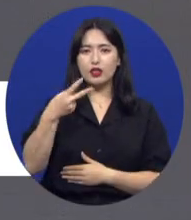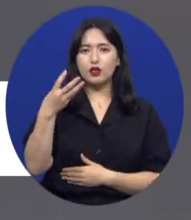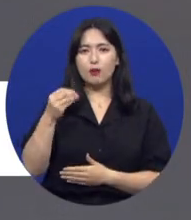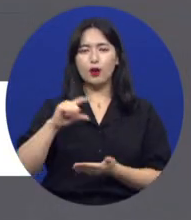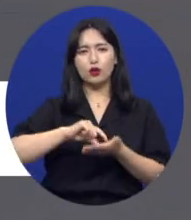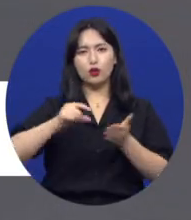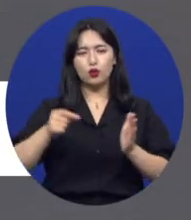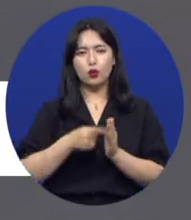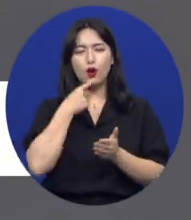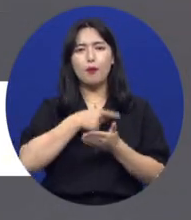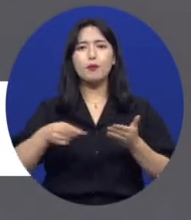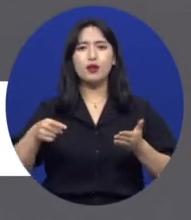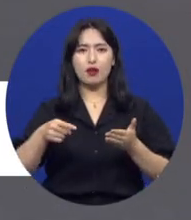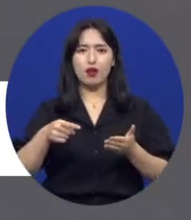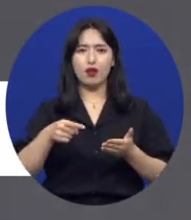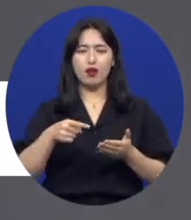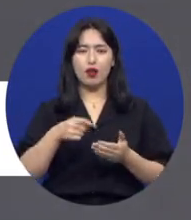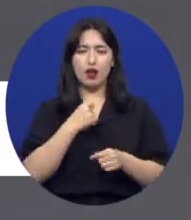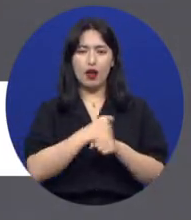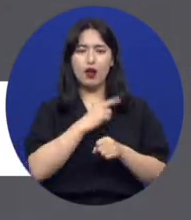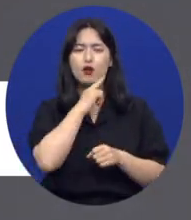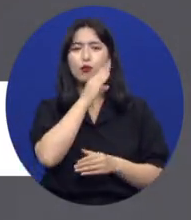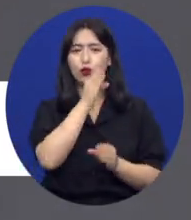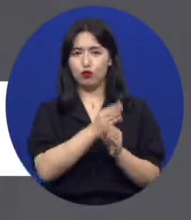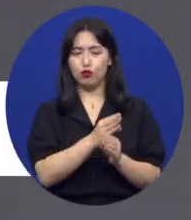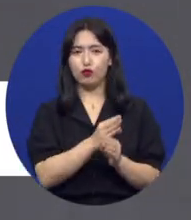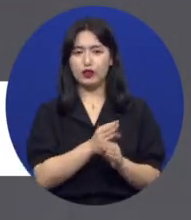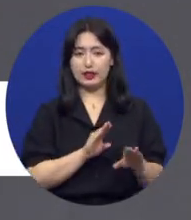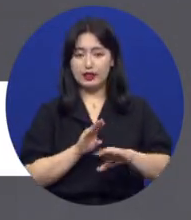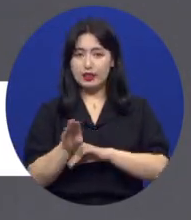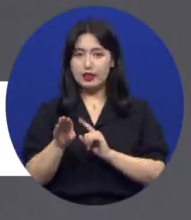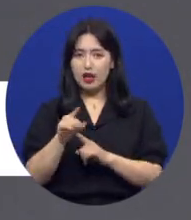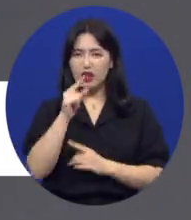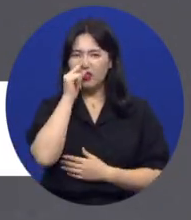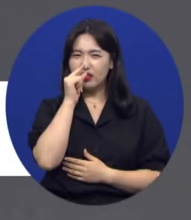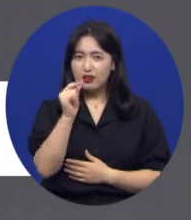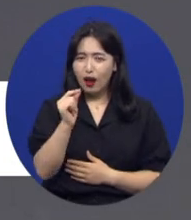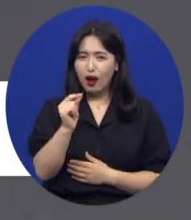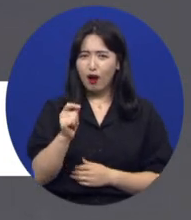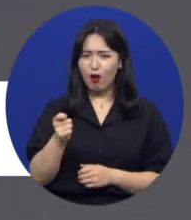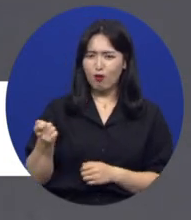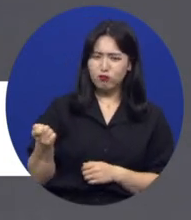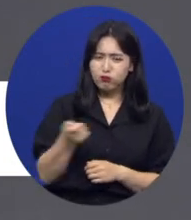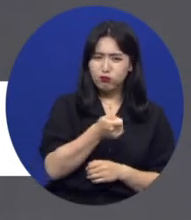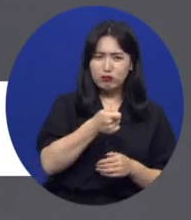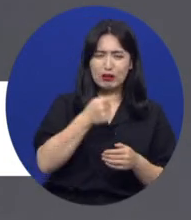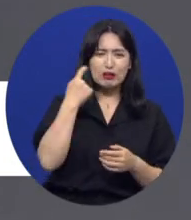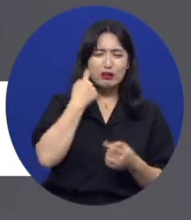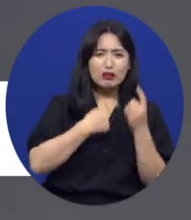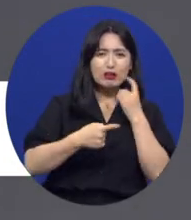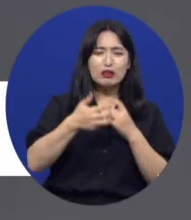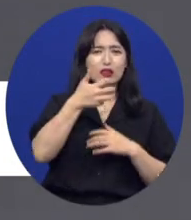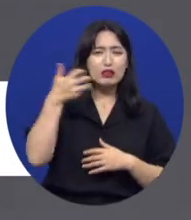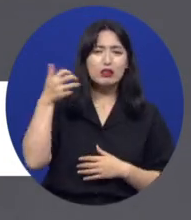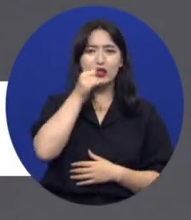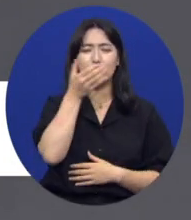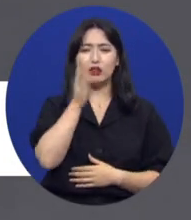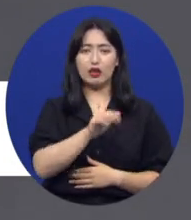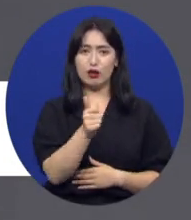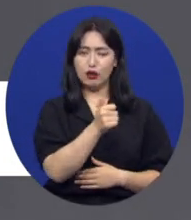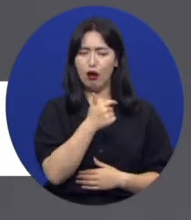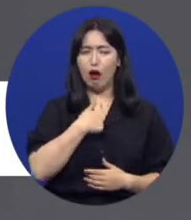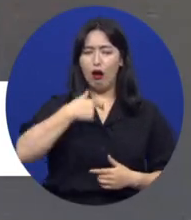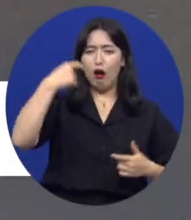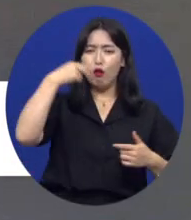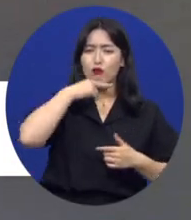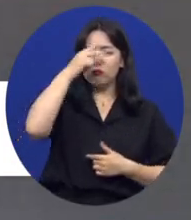피해를 입힌 혐의를 받고 있습니다 차량은 날카로운 물체 긁히는 피해를 입었는데 남성은 술에